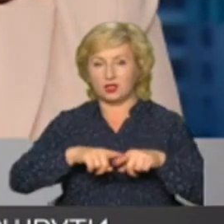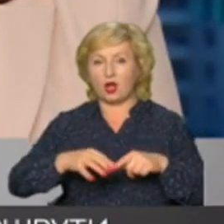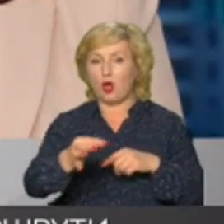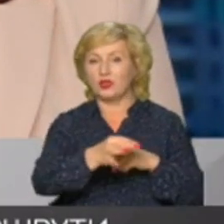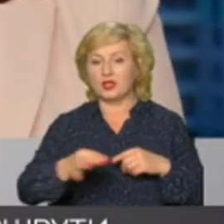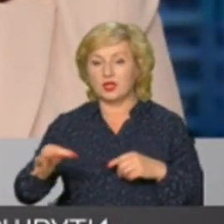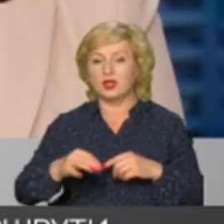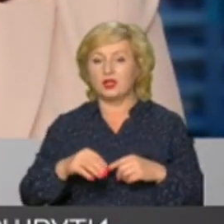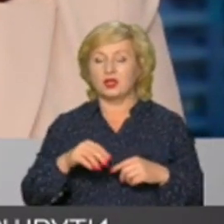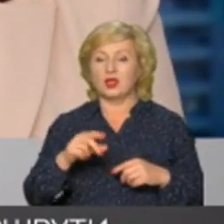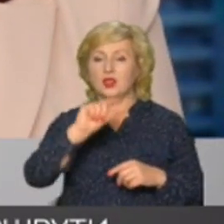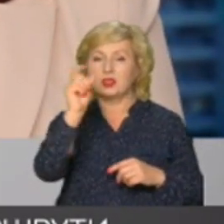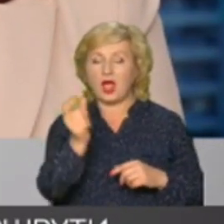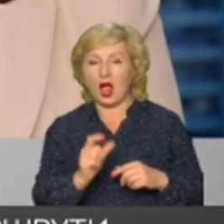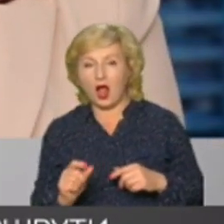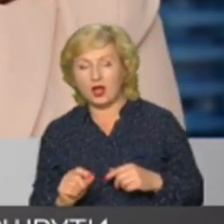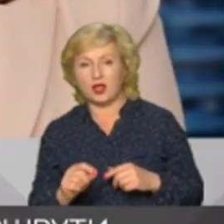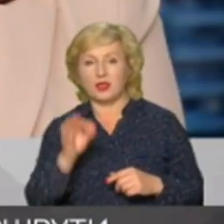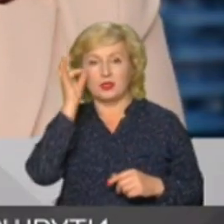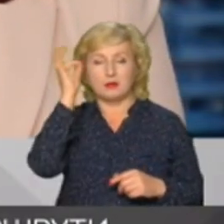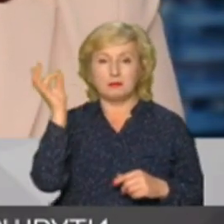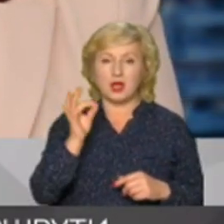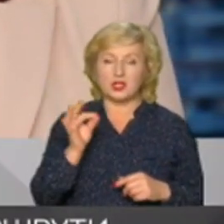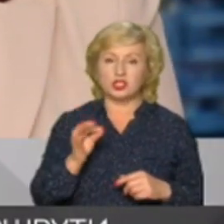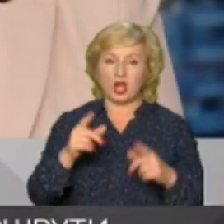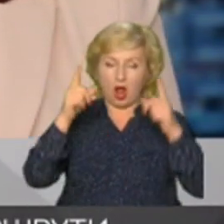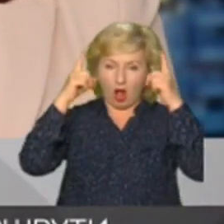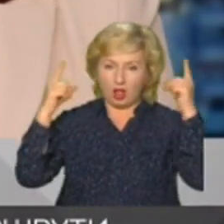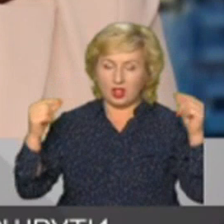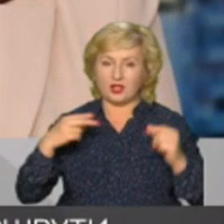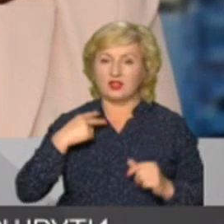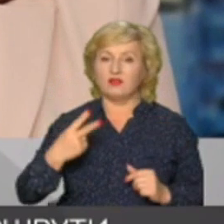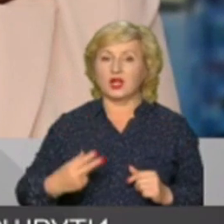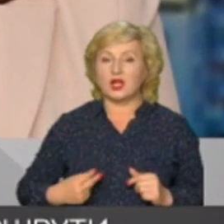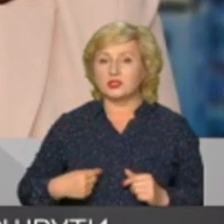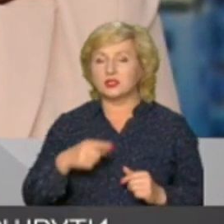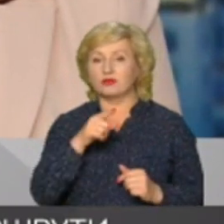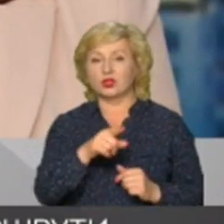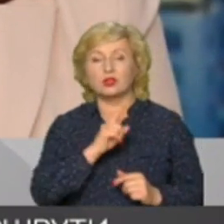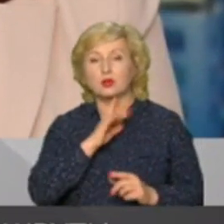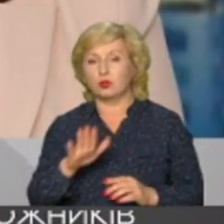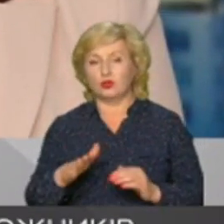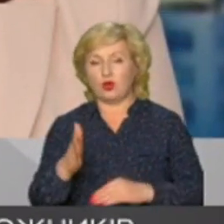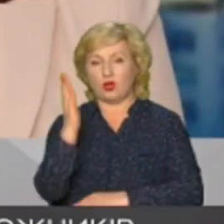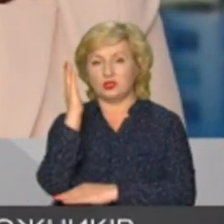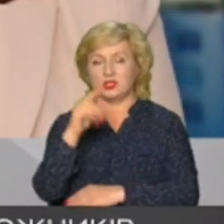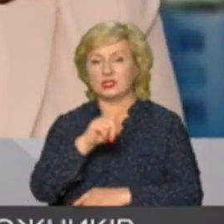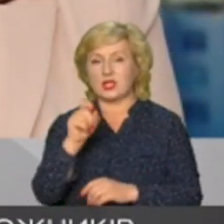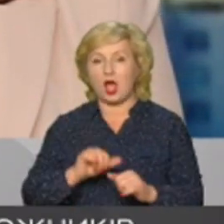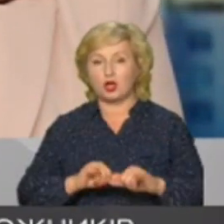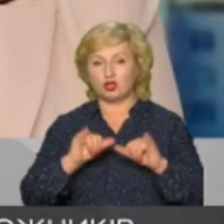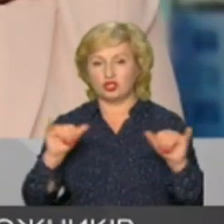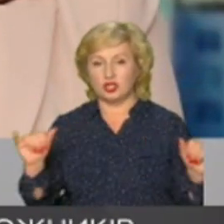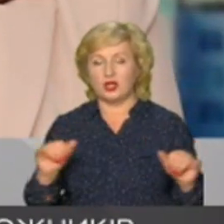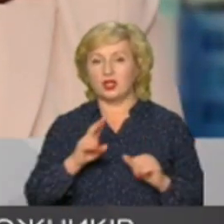як Італія, Німеччина, Голландія, Франція, вони не будуть голосувати за розширення